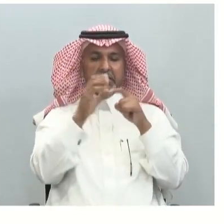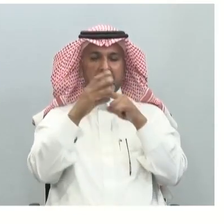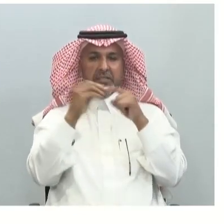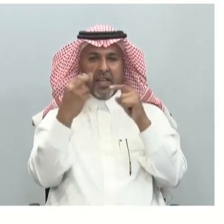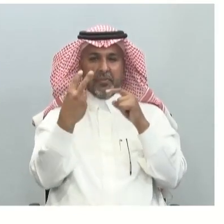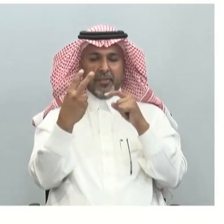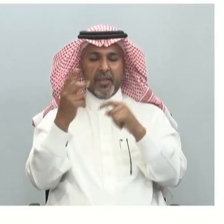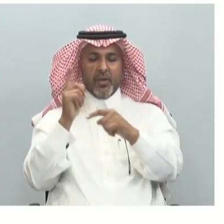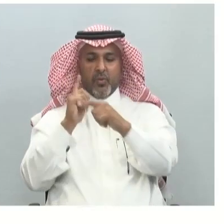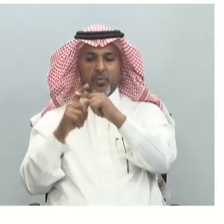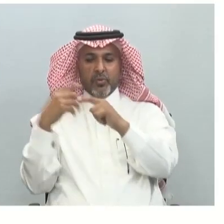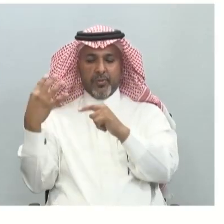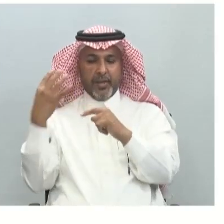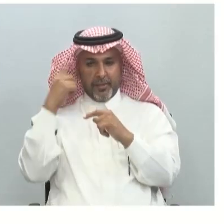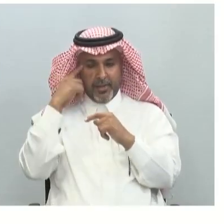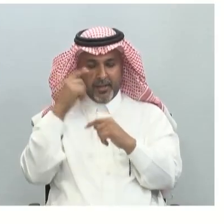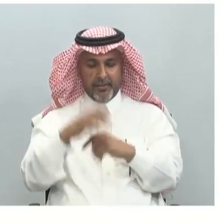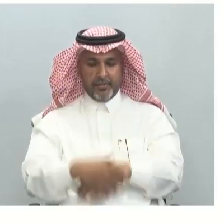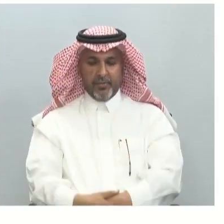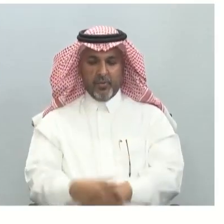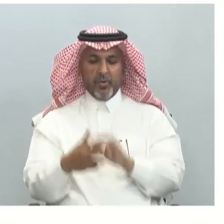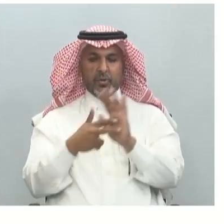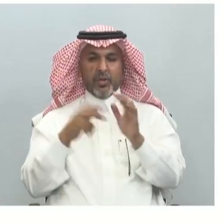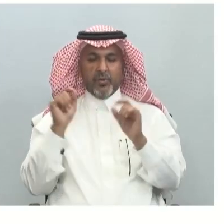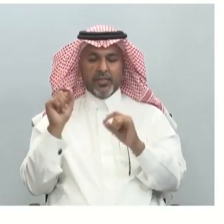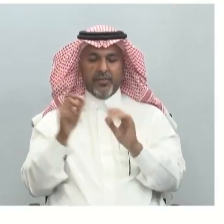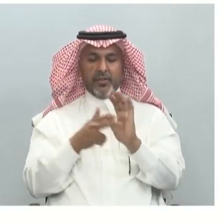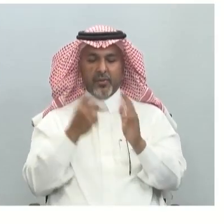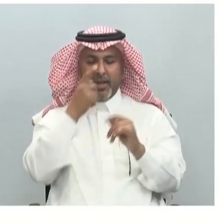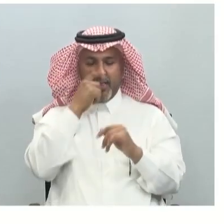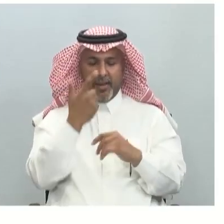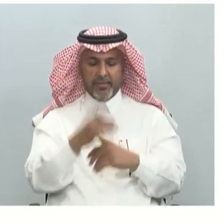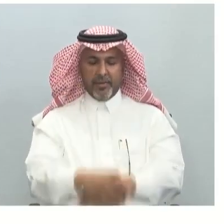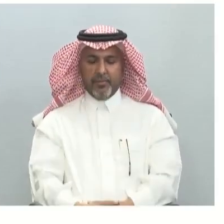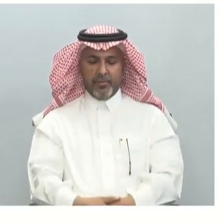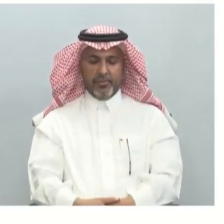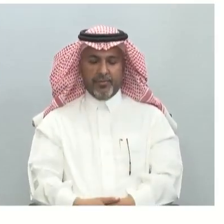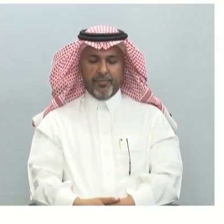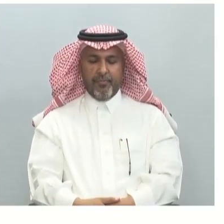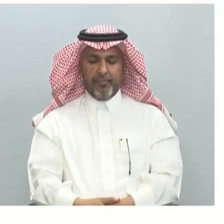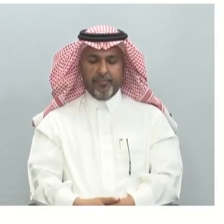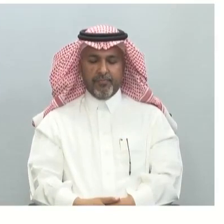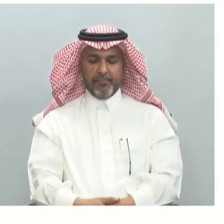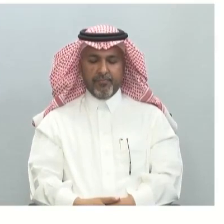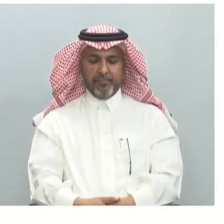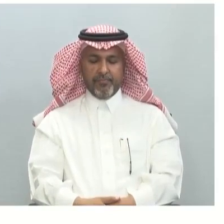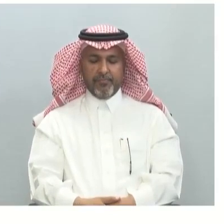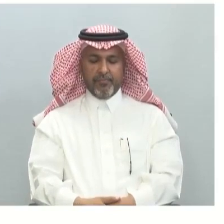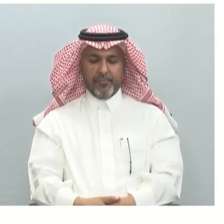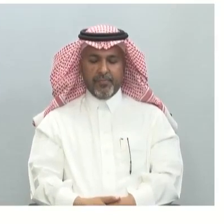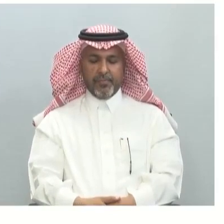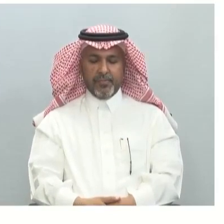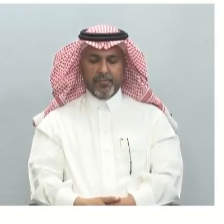ثم طبعا قوسين حاصل ضربهم يساوي صفر ماذا يعني انا الان لما اضرب عددين ويعطيني